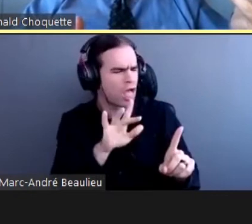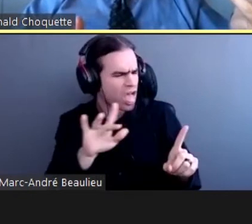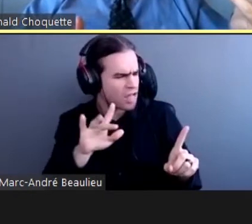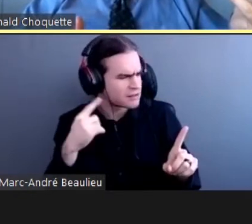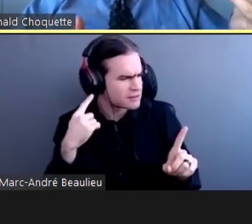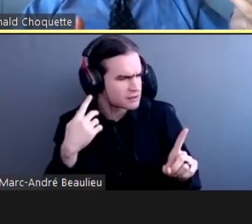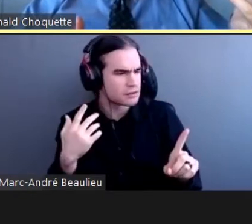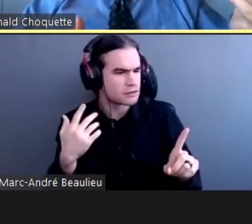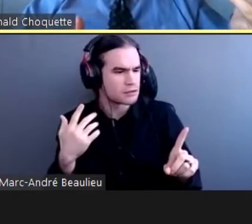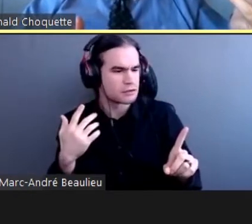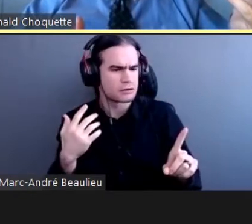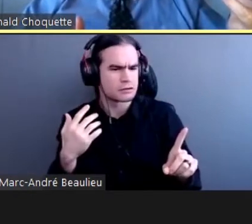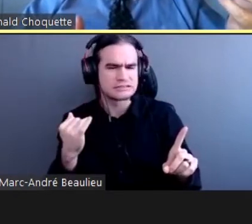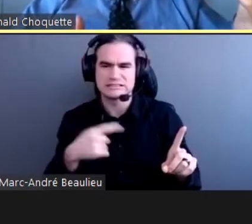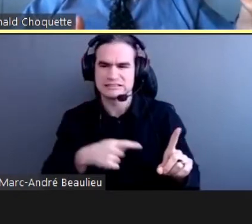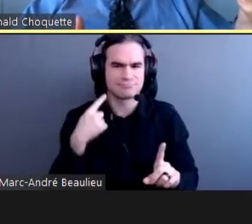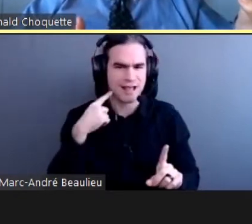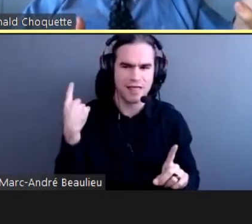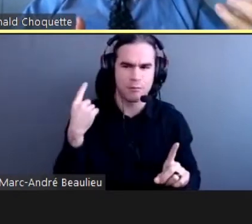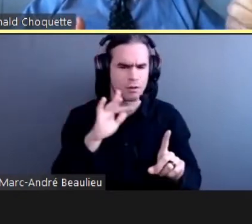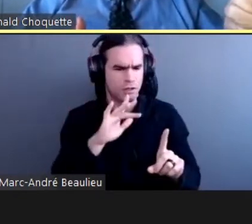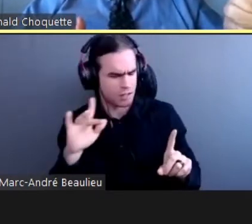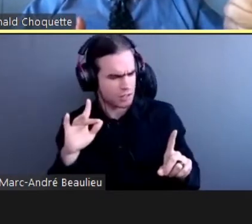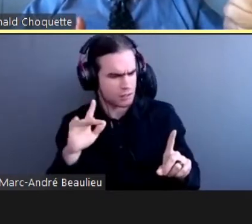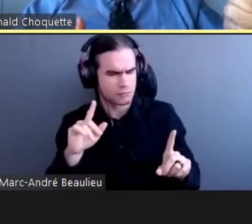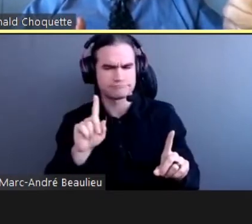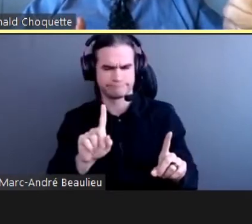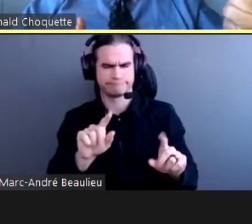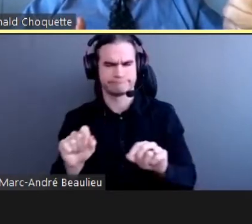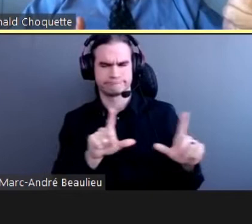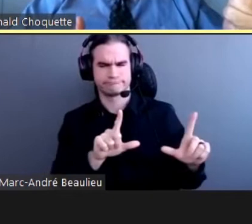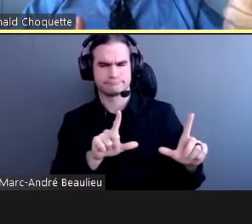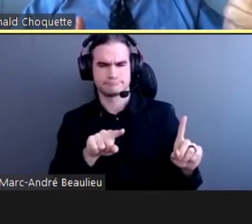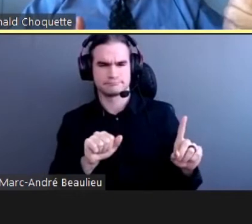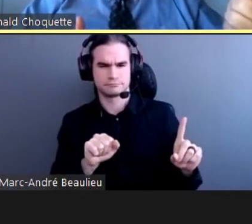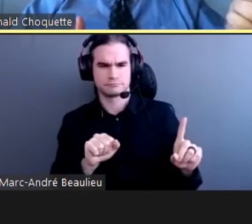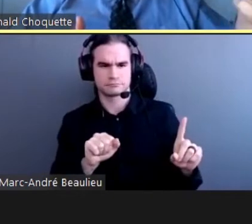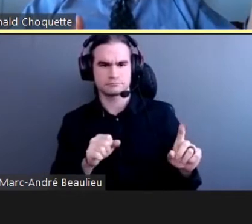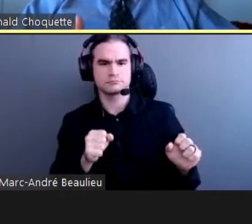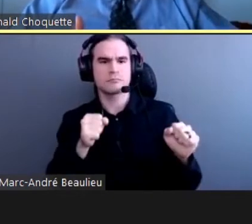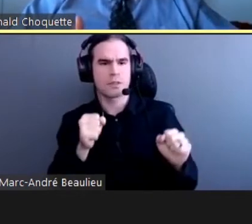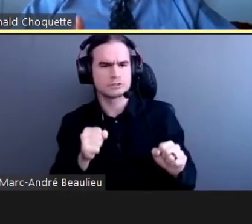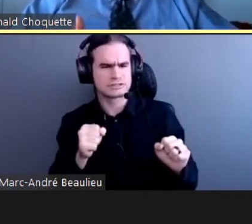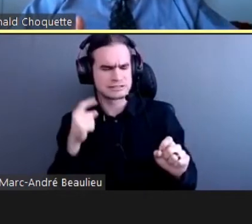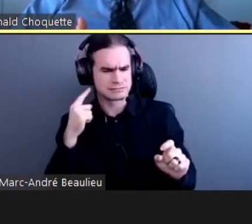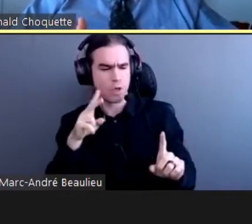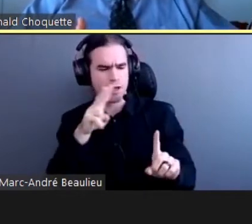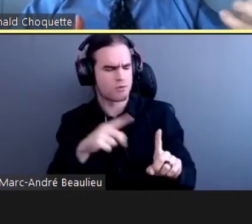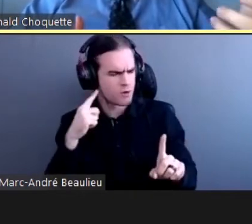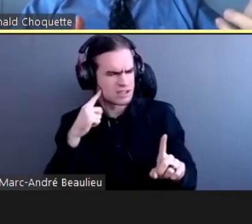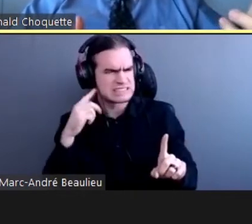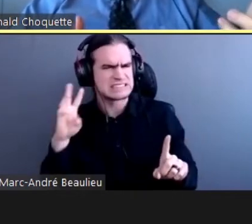si la personne n'entend pas, ça peut être, prochaine diapo, ça pourrait être soit le